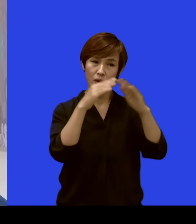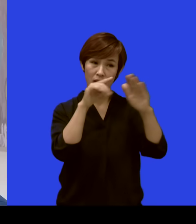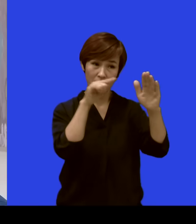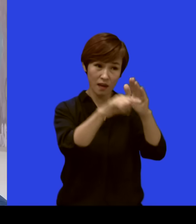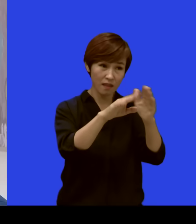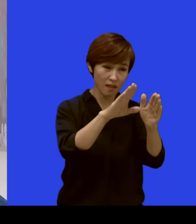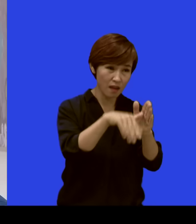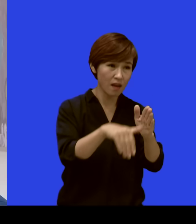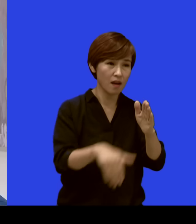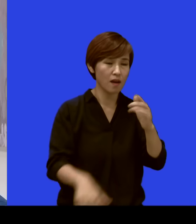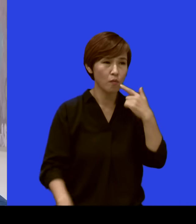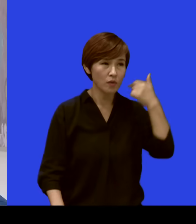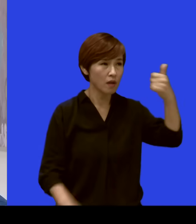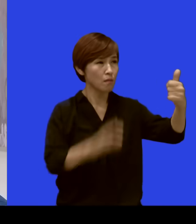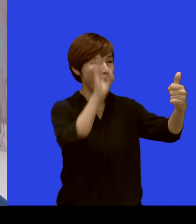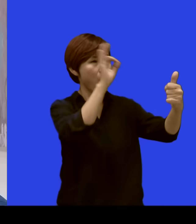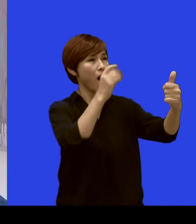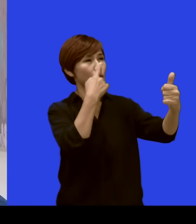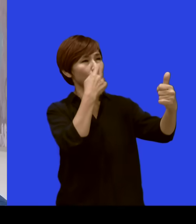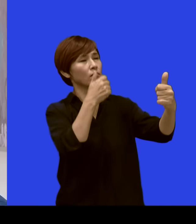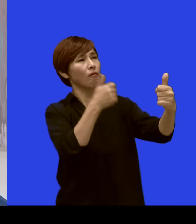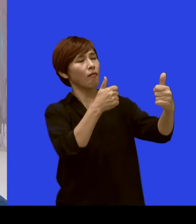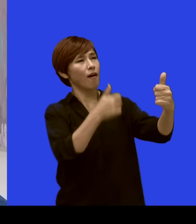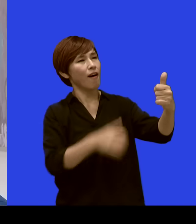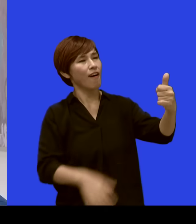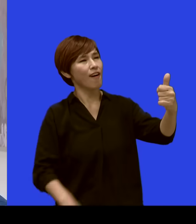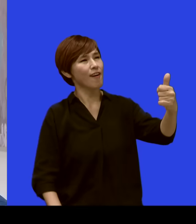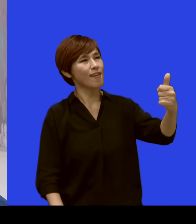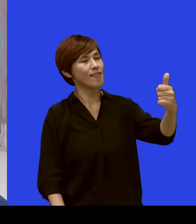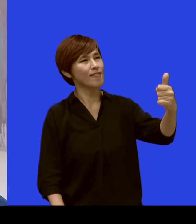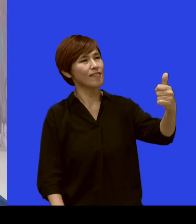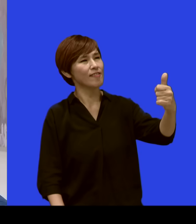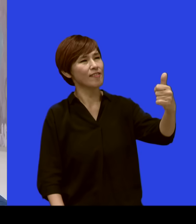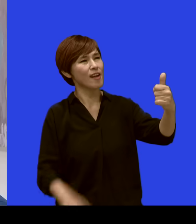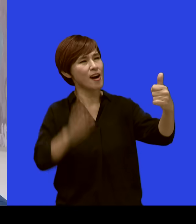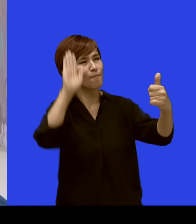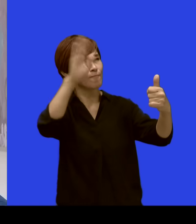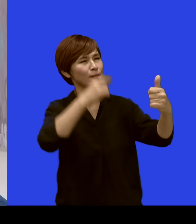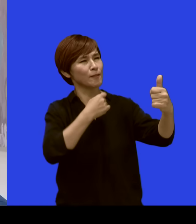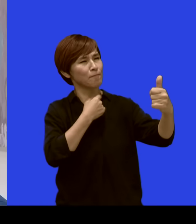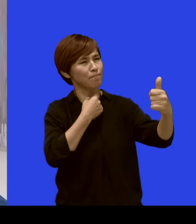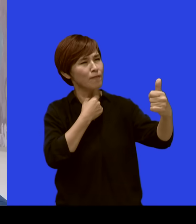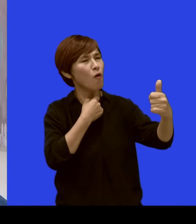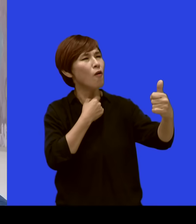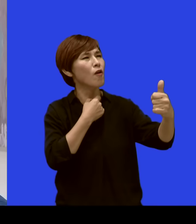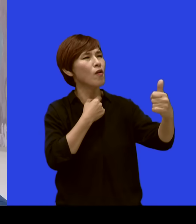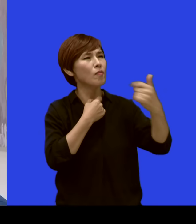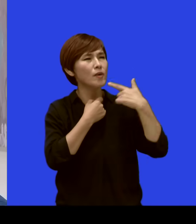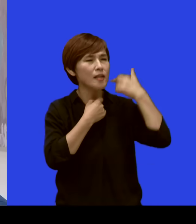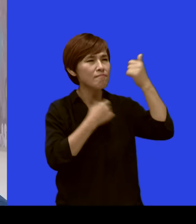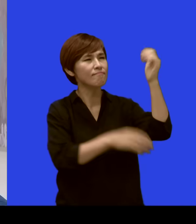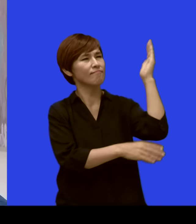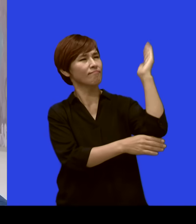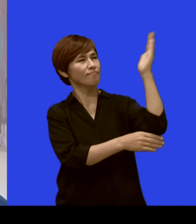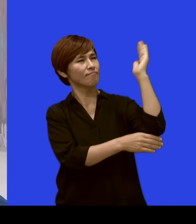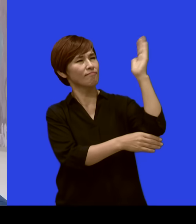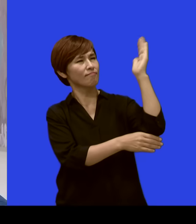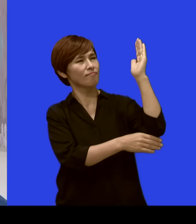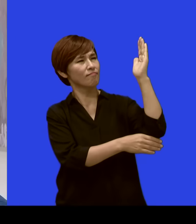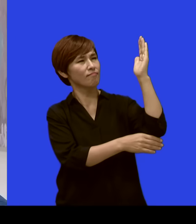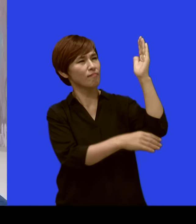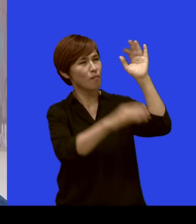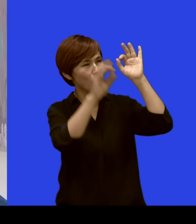너무 멋있으신 거예요. 예. 그래서 저는 사실 꿈 같은 거를 꿀 수 있는 상황이 아니었는데 예. 우리 목사님이 강단에서 설교하시는